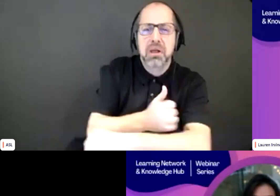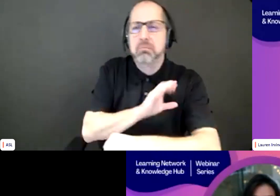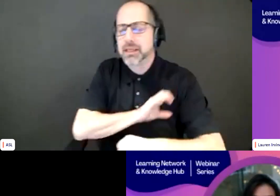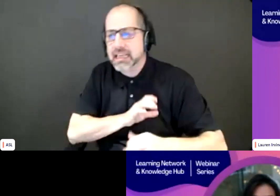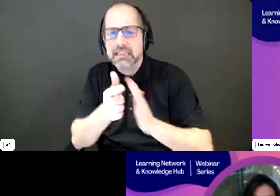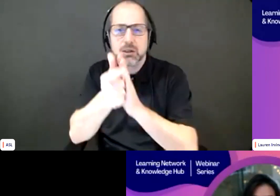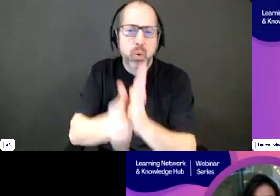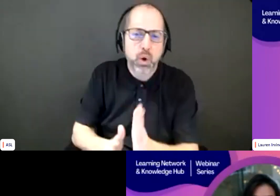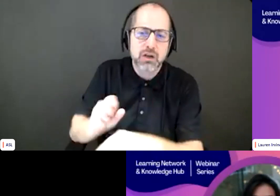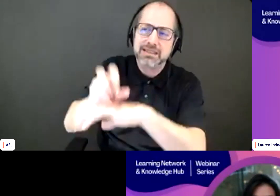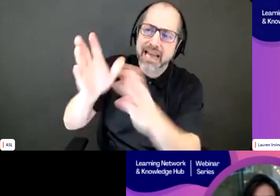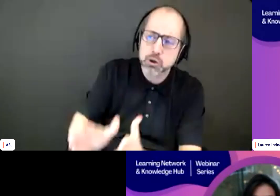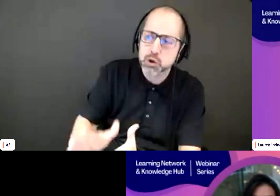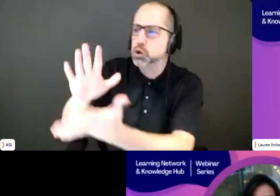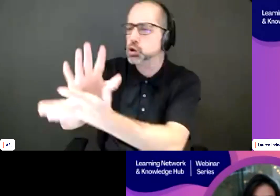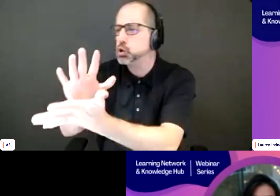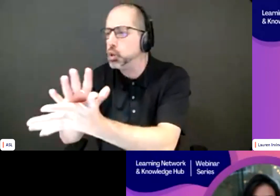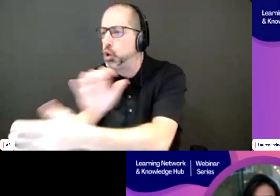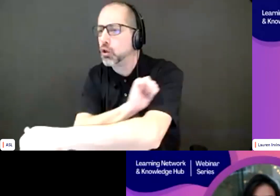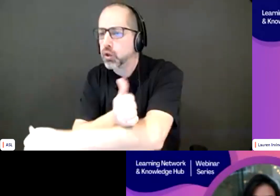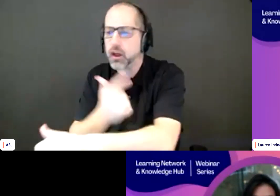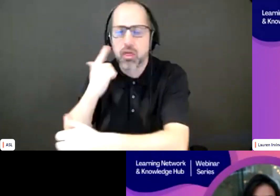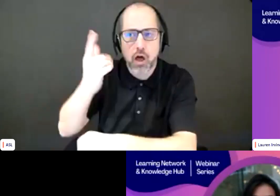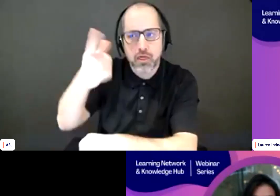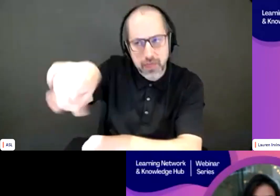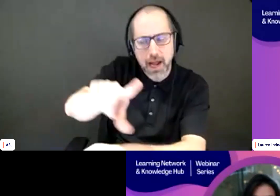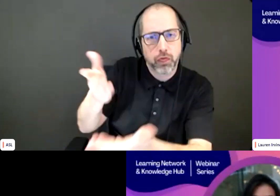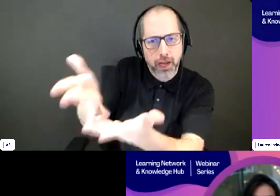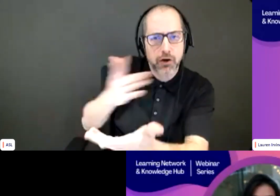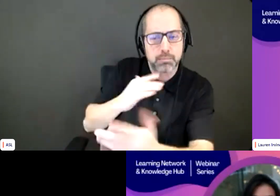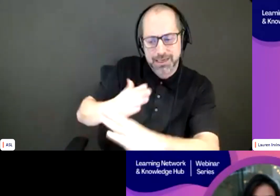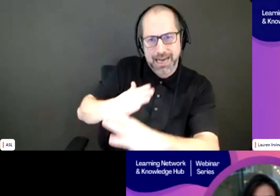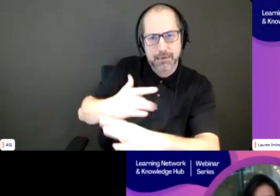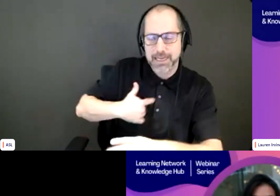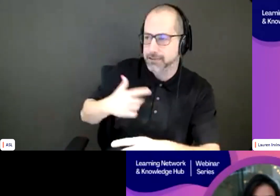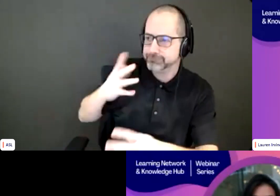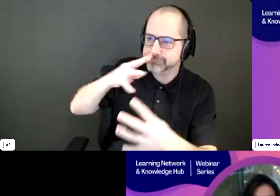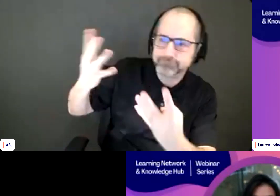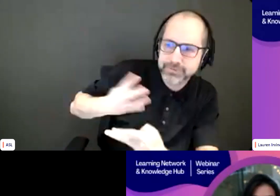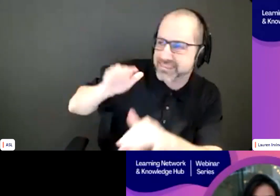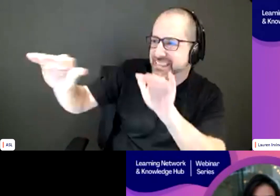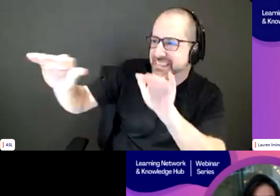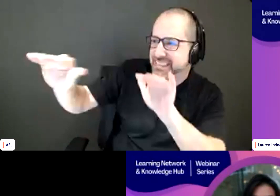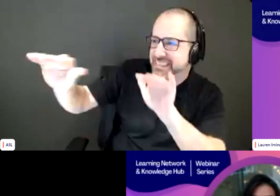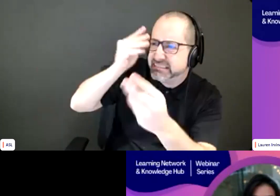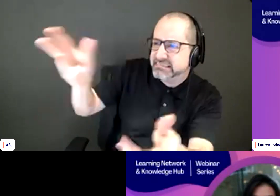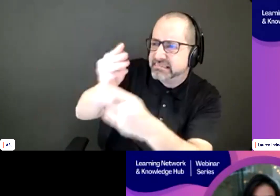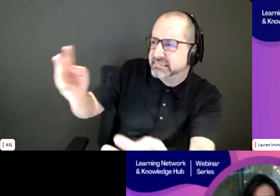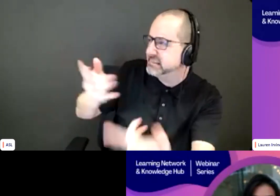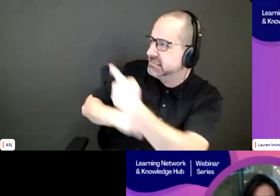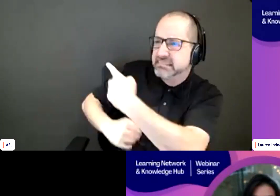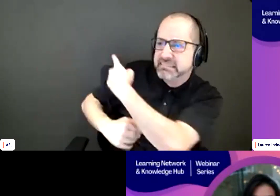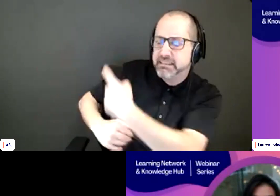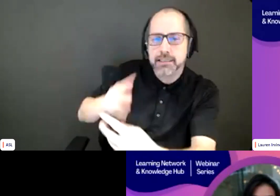a utilisé les menaces et les autres autorités pour me faire taire les gens qui étaient là pour me protéger ne m'écoutez pas